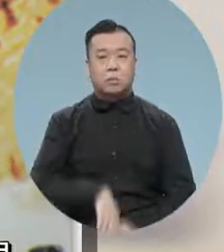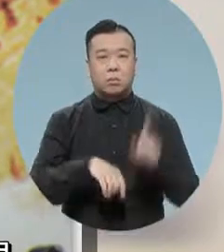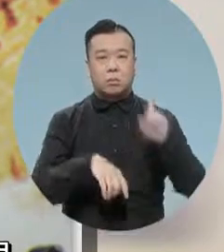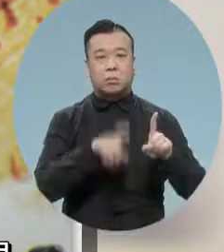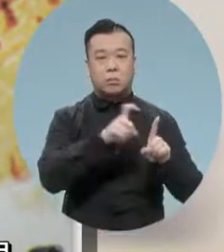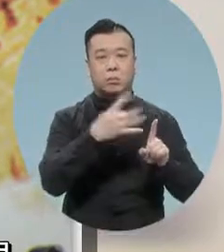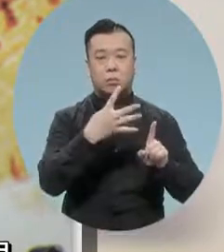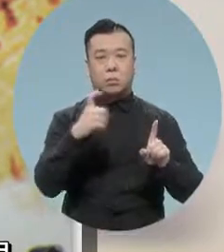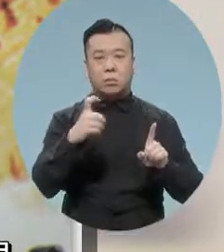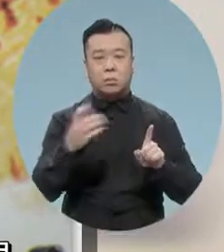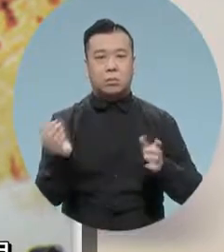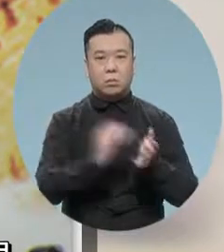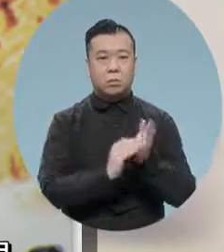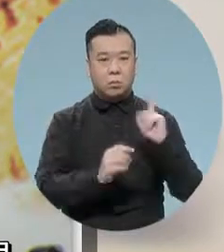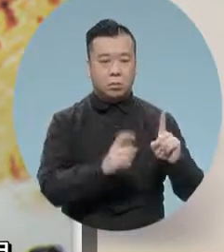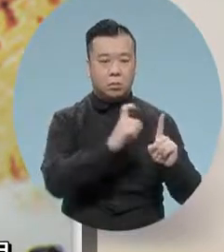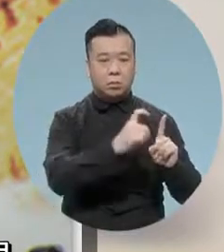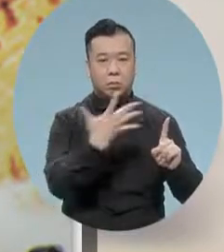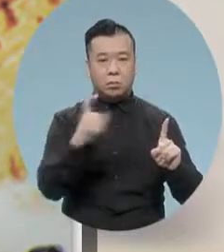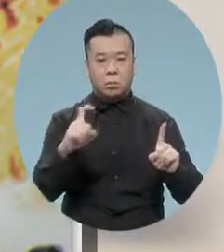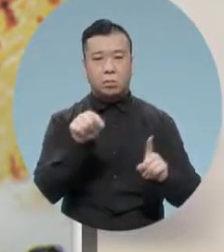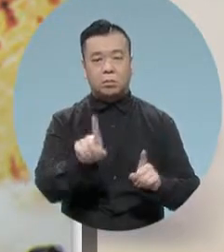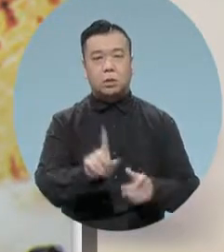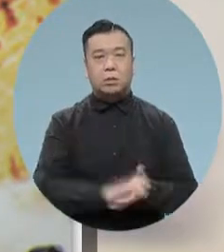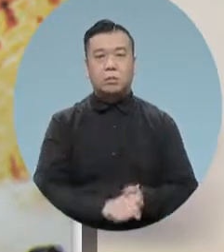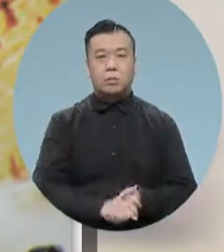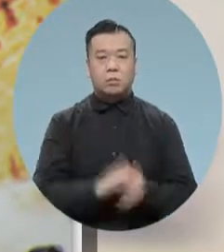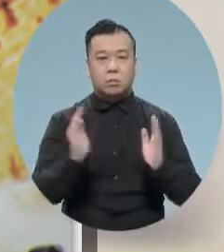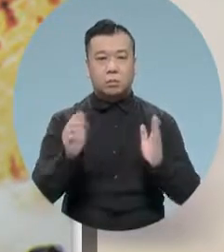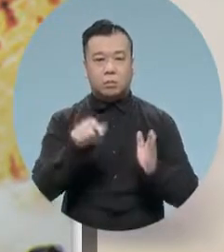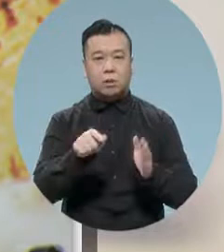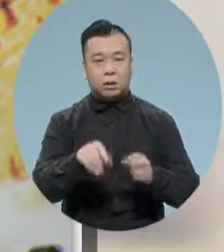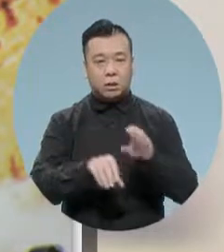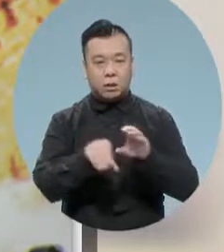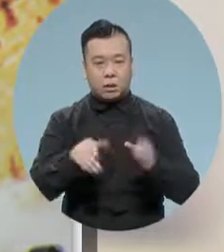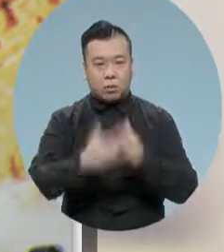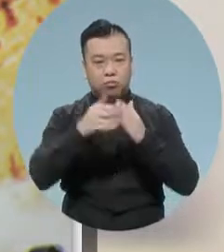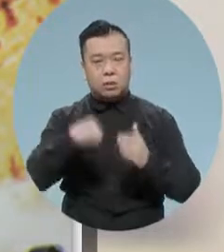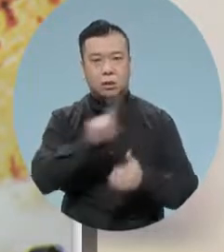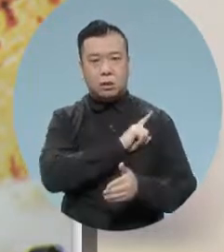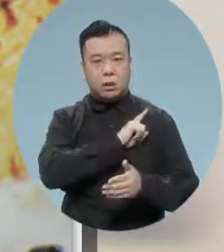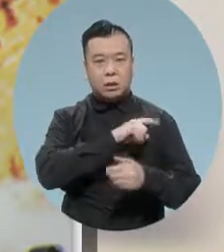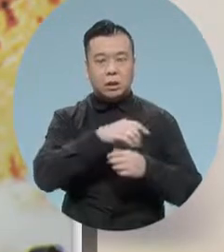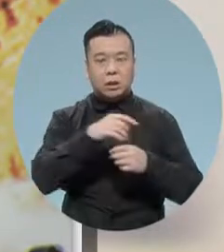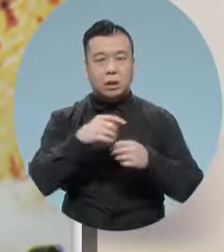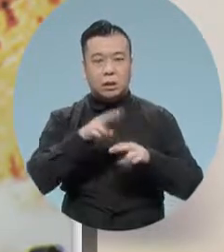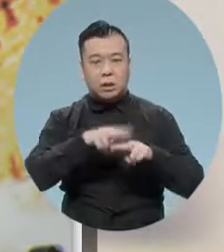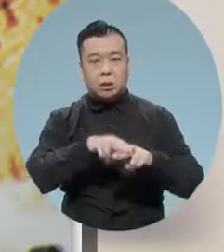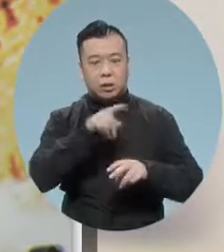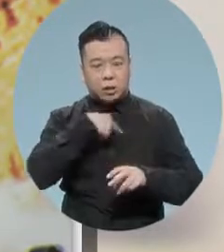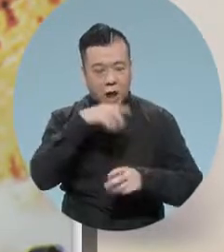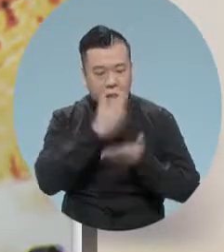年到59年這段時間，就是他們建設自己的國家，開始嘗試摸